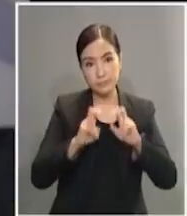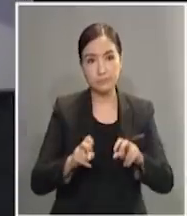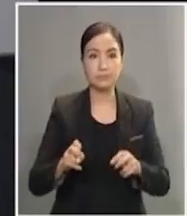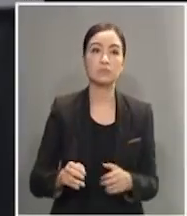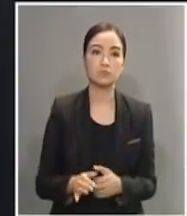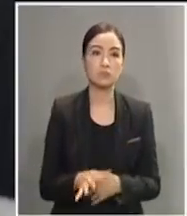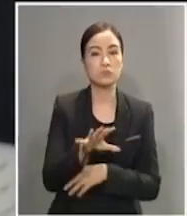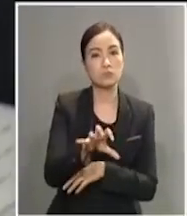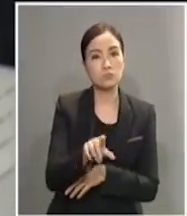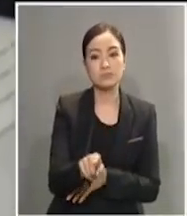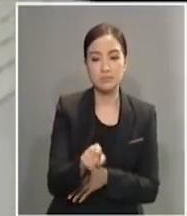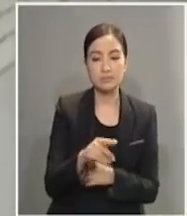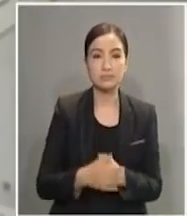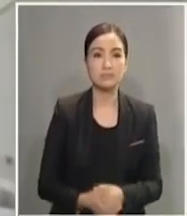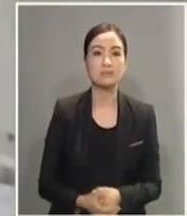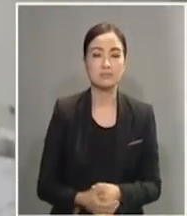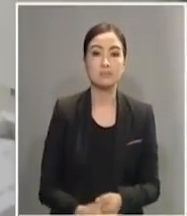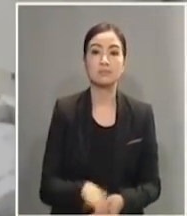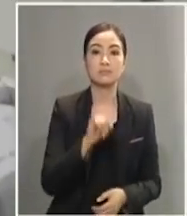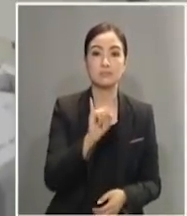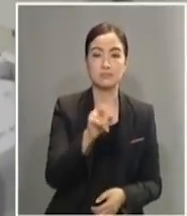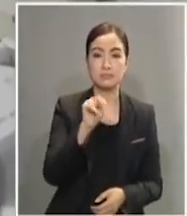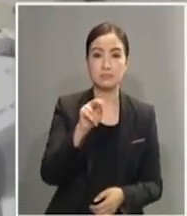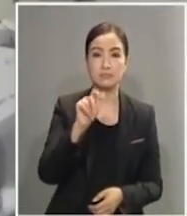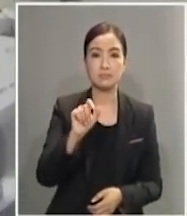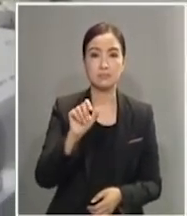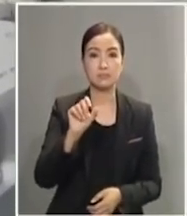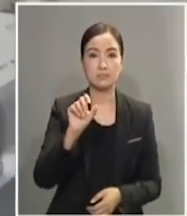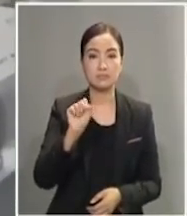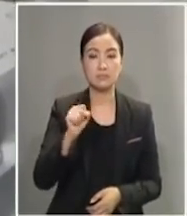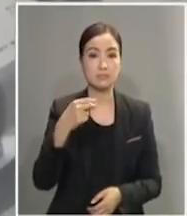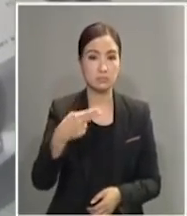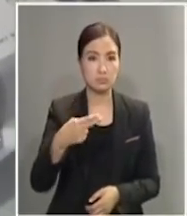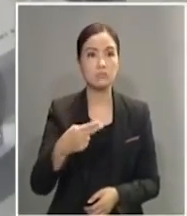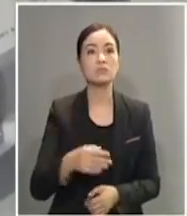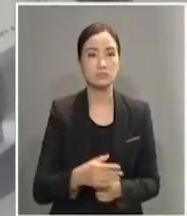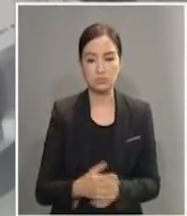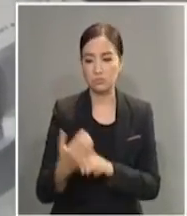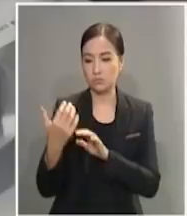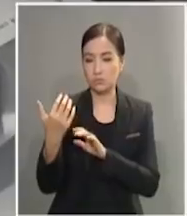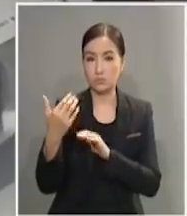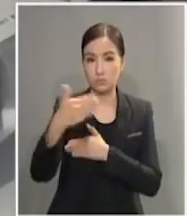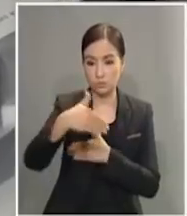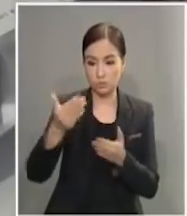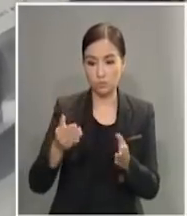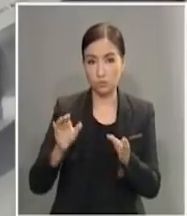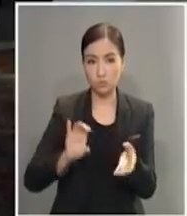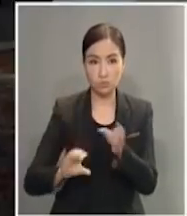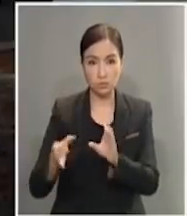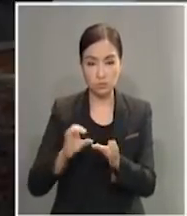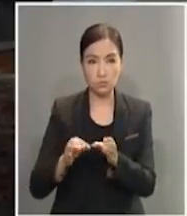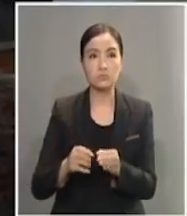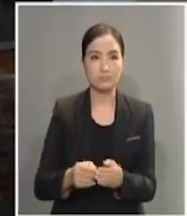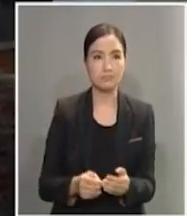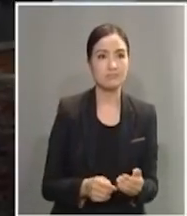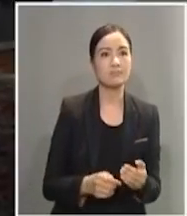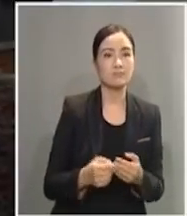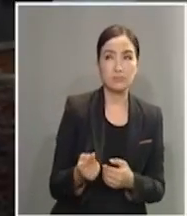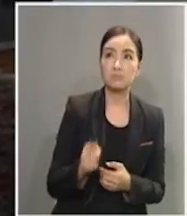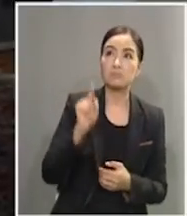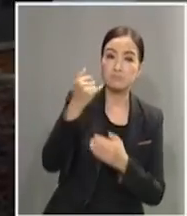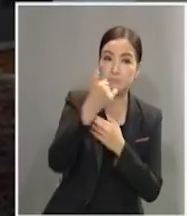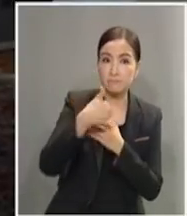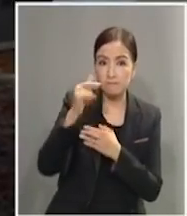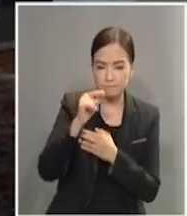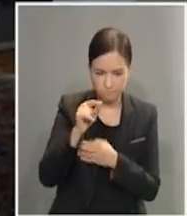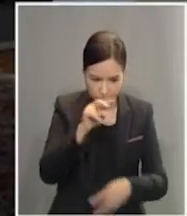ครือข่าย INSH เชื่อมโยงการทำงานระหว่างห้องปฏิบัติการวิจัยด้านโรคกุ้งกับต่างประเทศเพื่อลดการสูญเสียและควบคุ